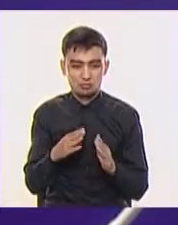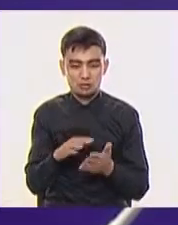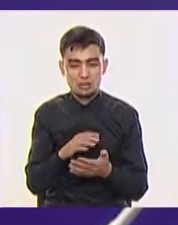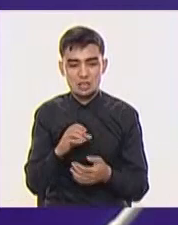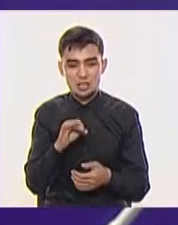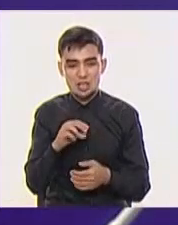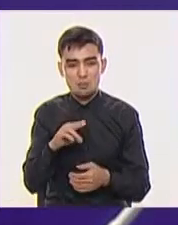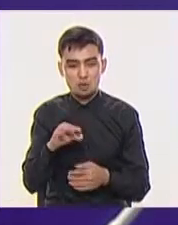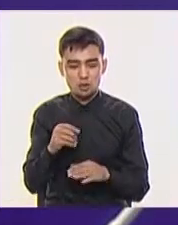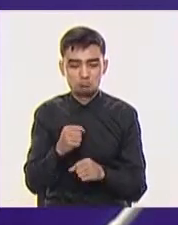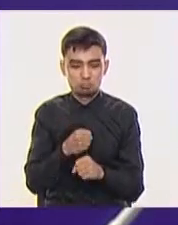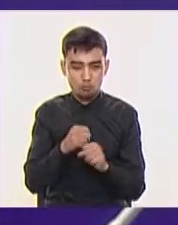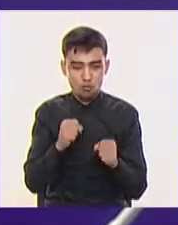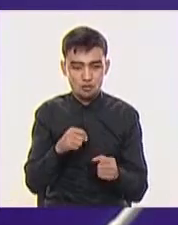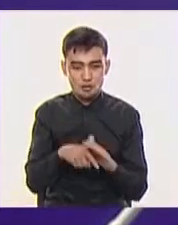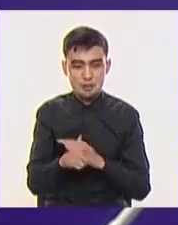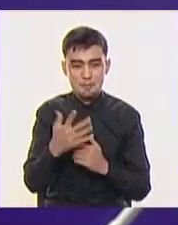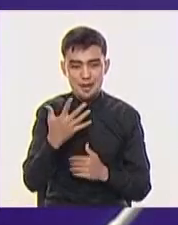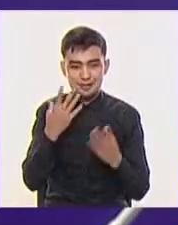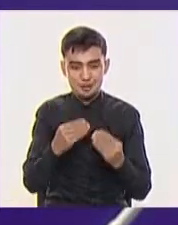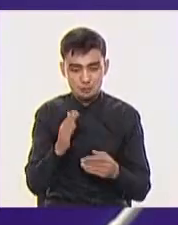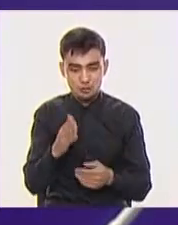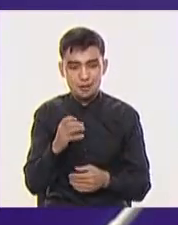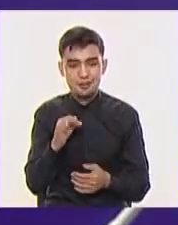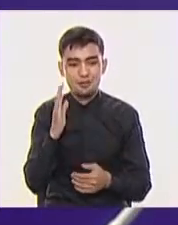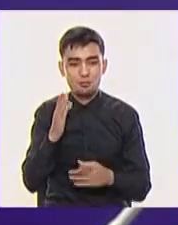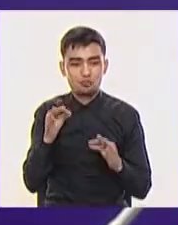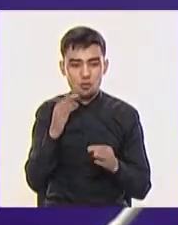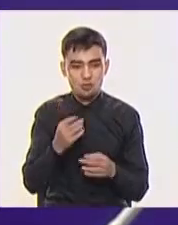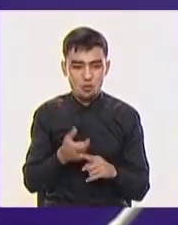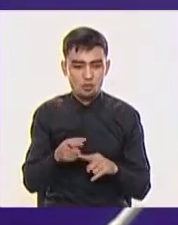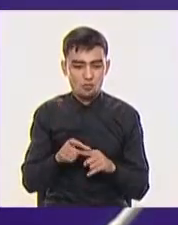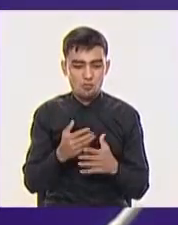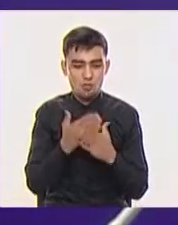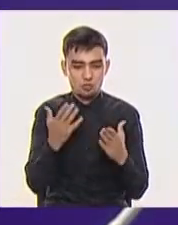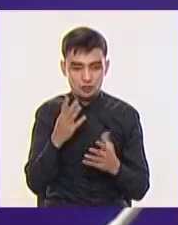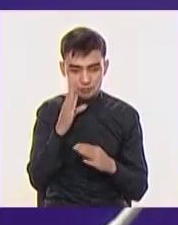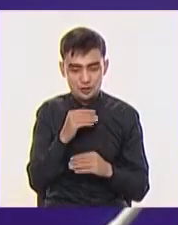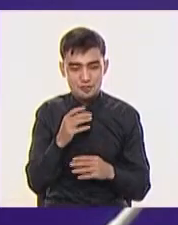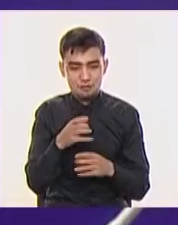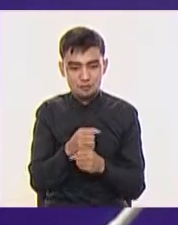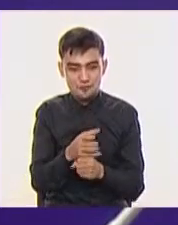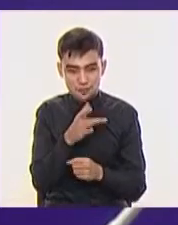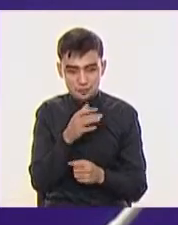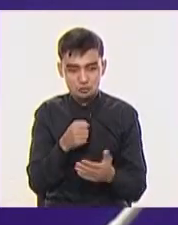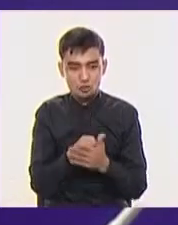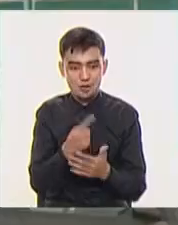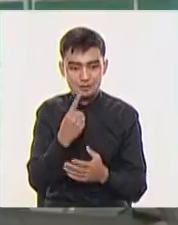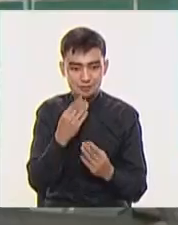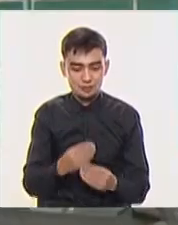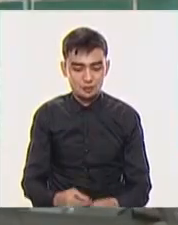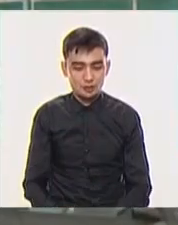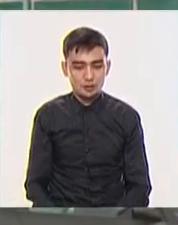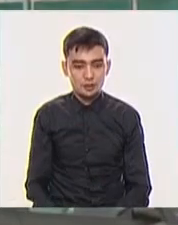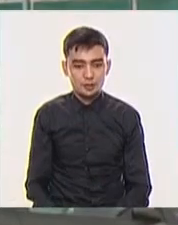оформить ипотеку. На первом этапе это будет 5 дней. В дальнейшем мы видим очень большой потенциал в сокращении срока ипотеки до 1 дня.